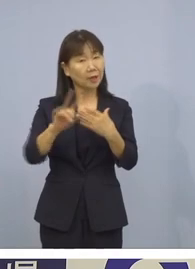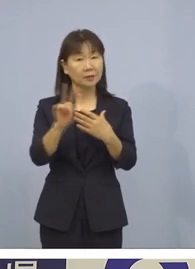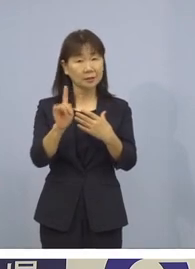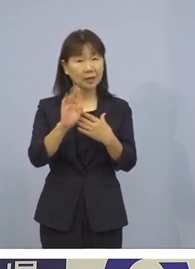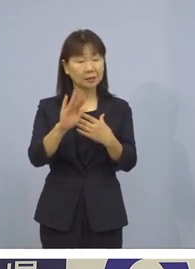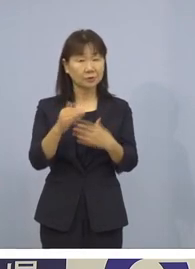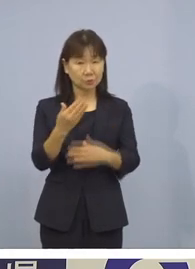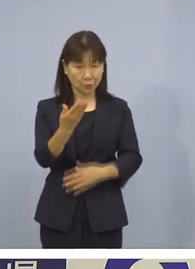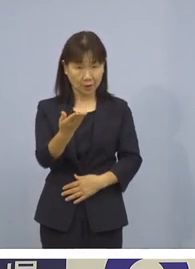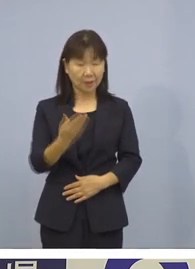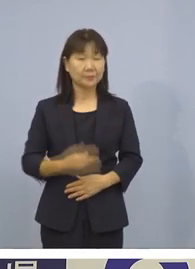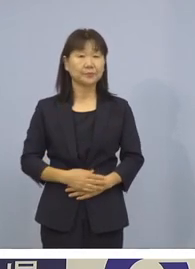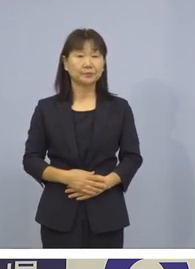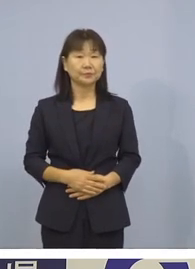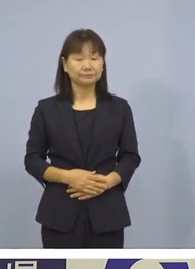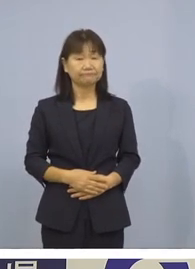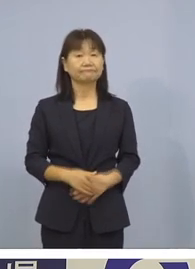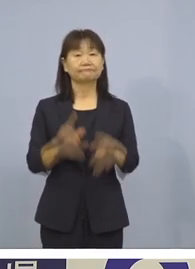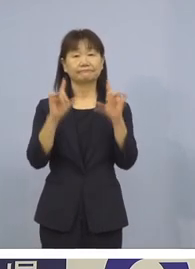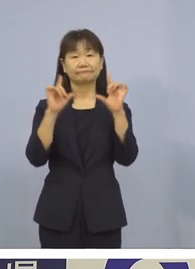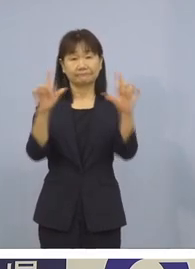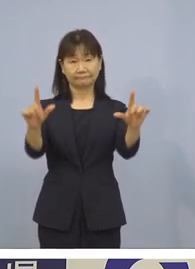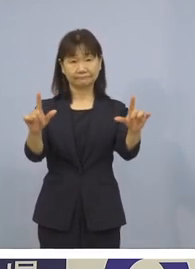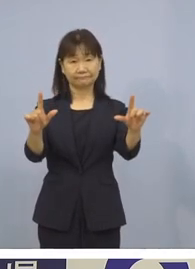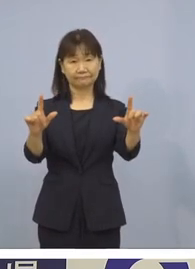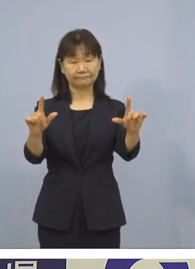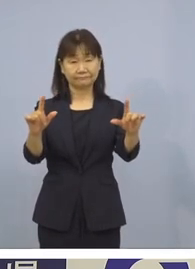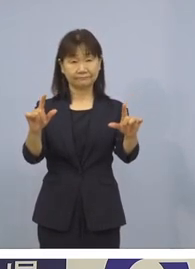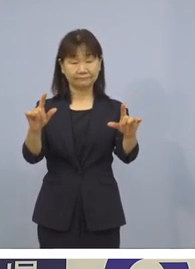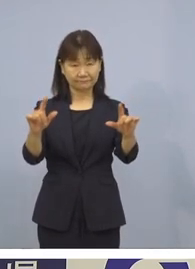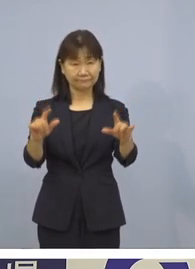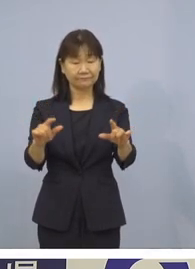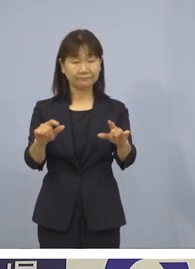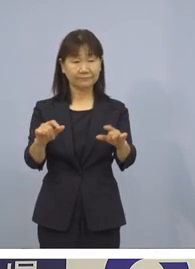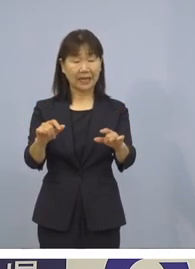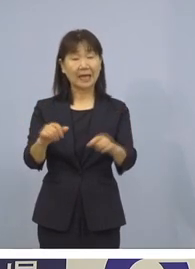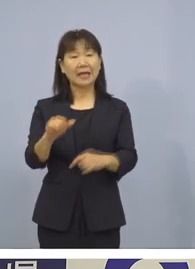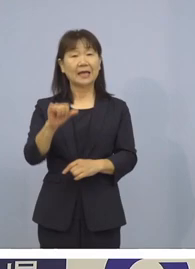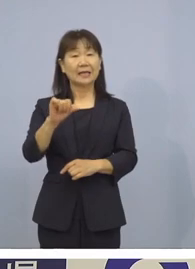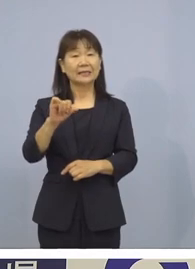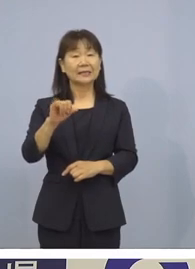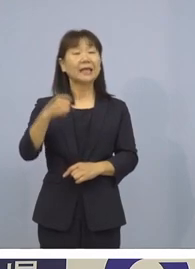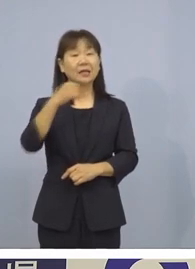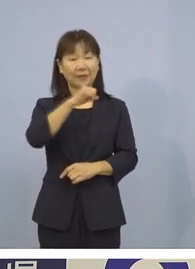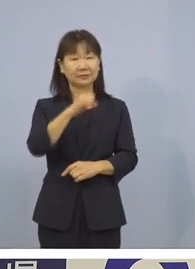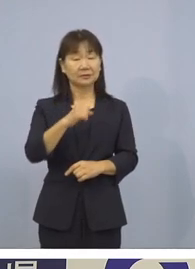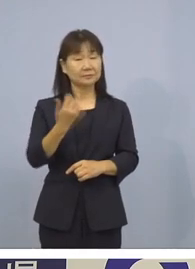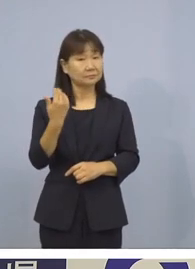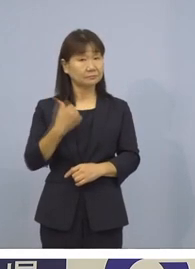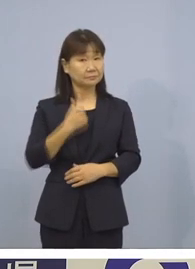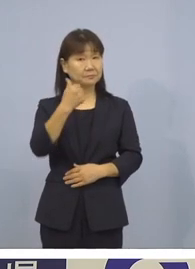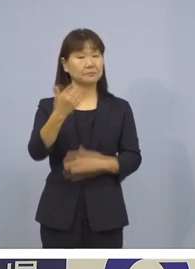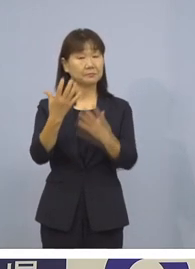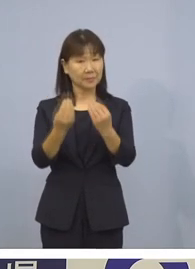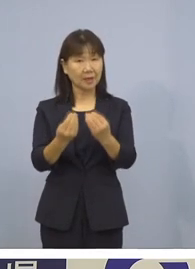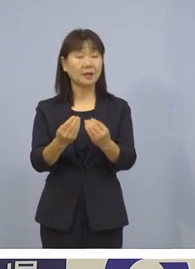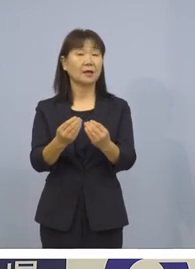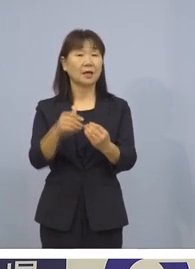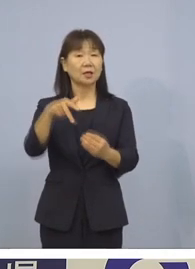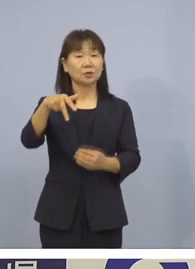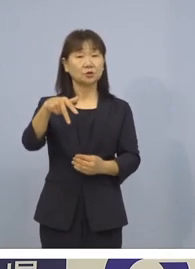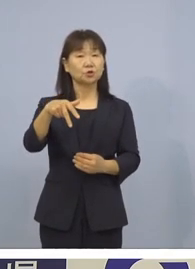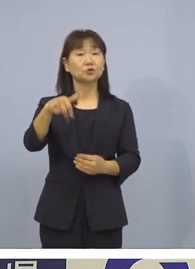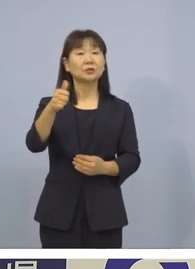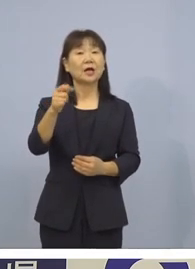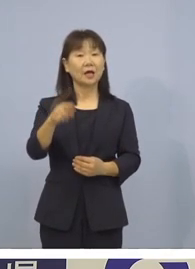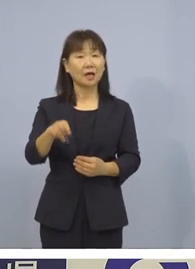り。 そうですね、台湾にこの前お邪魔して、スターラックス、これはやっぱり現場がですね、し